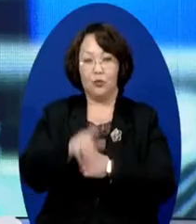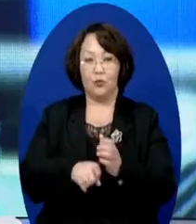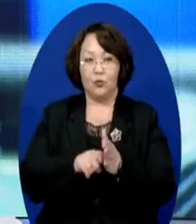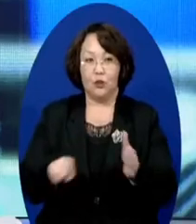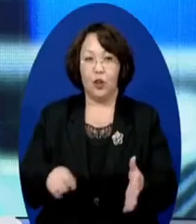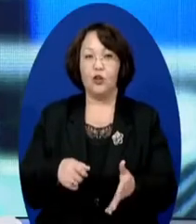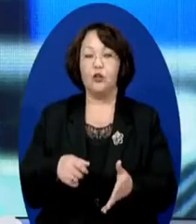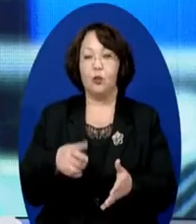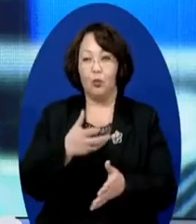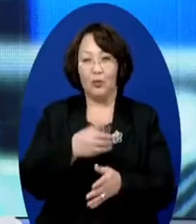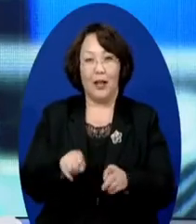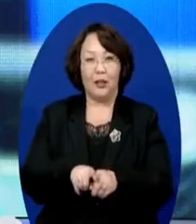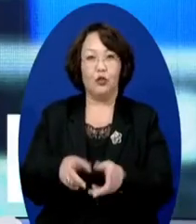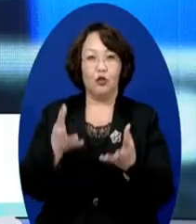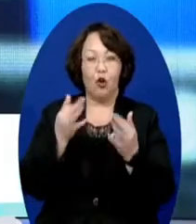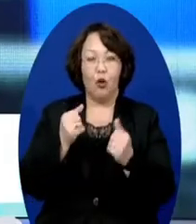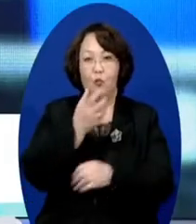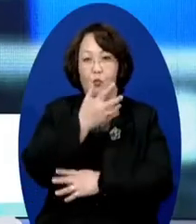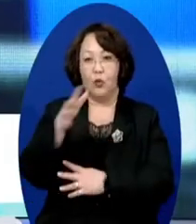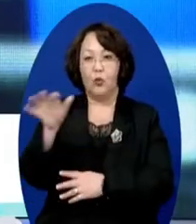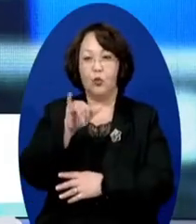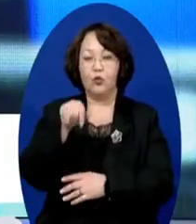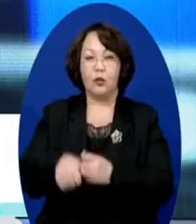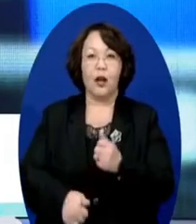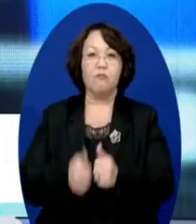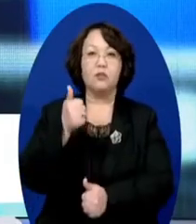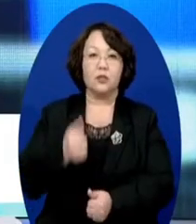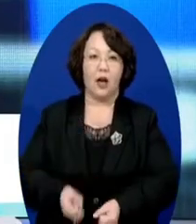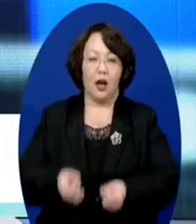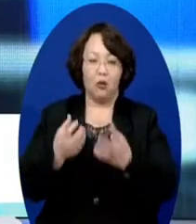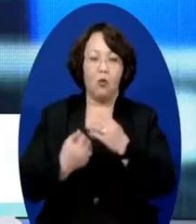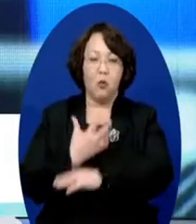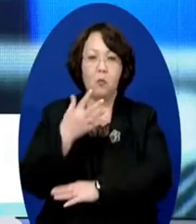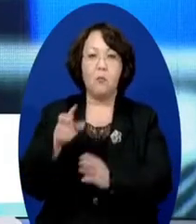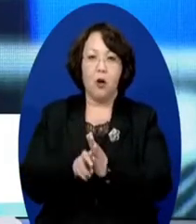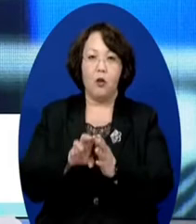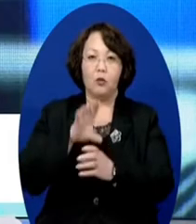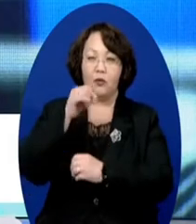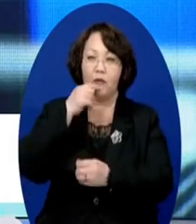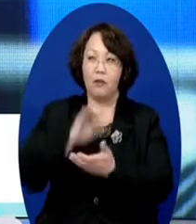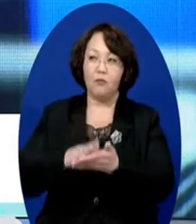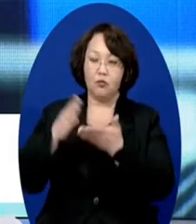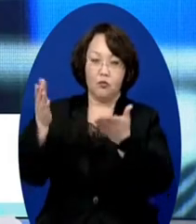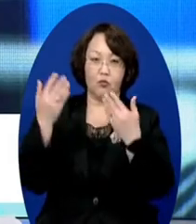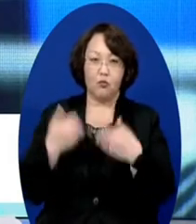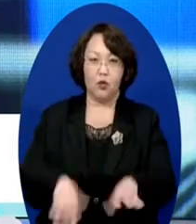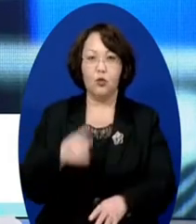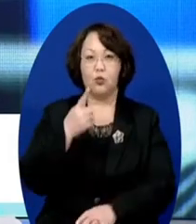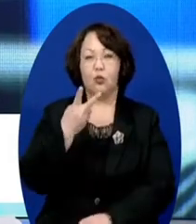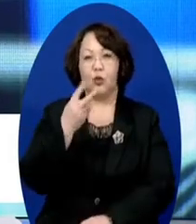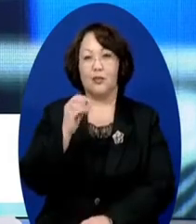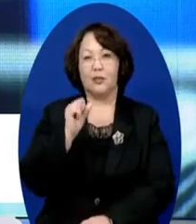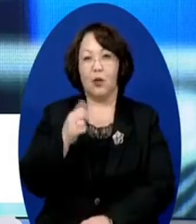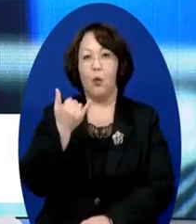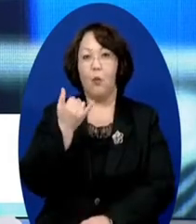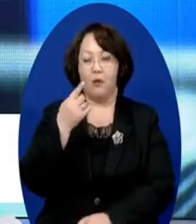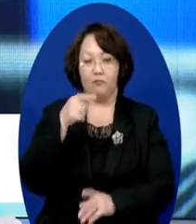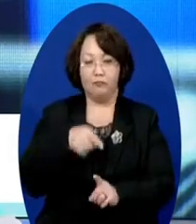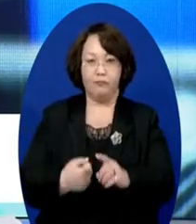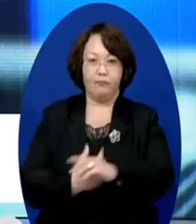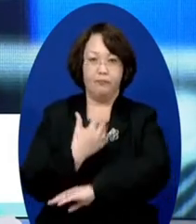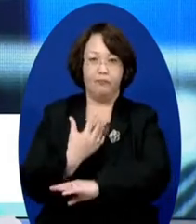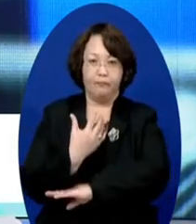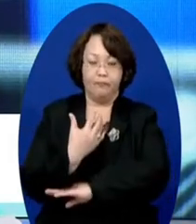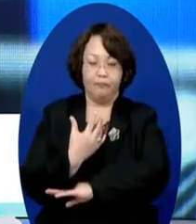Хугацаанд бид энэ тооны модыг эх орондоо амжилттай ургуулна гэж олон улсад амлалт өгсөн. Тэрбум модноос 120 саяыг нь Улаанбаатар хотод ургуулна.